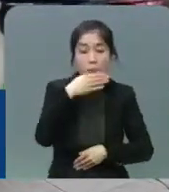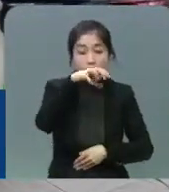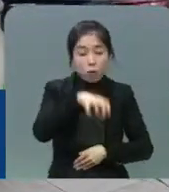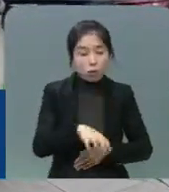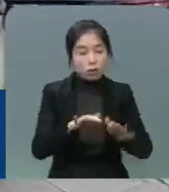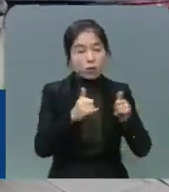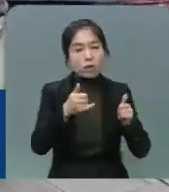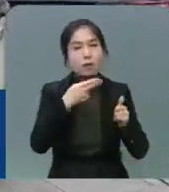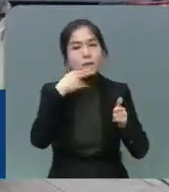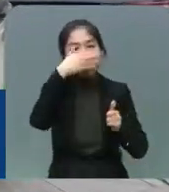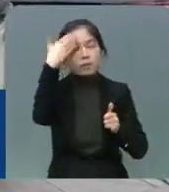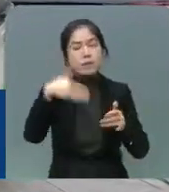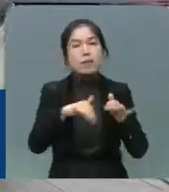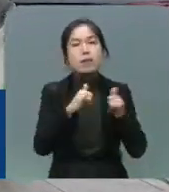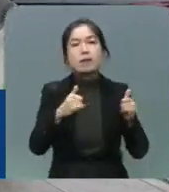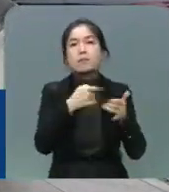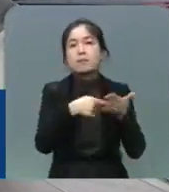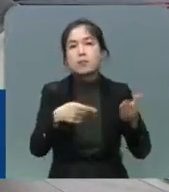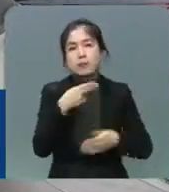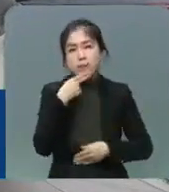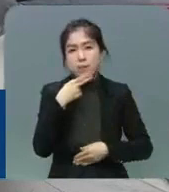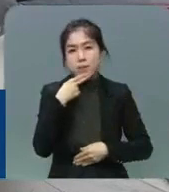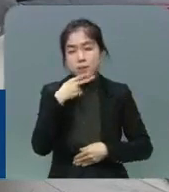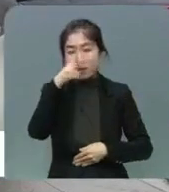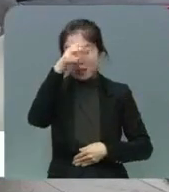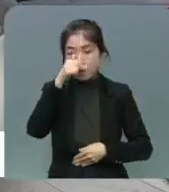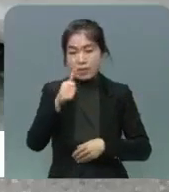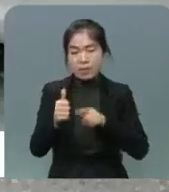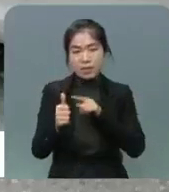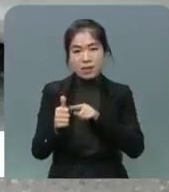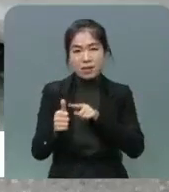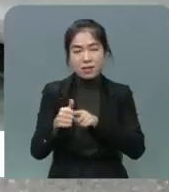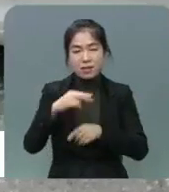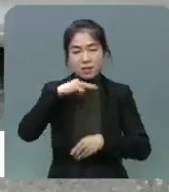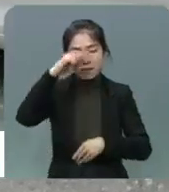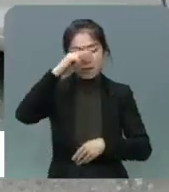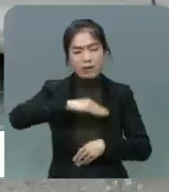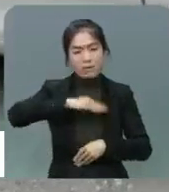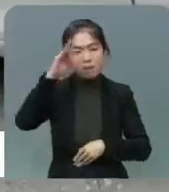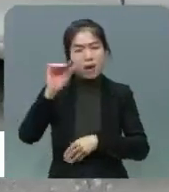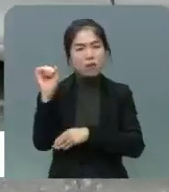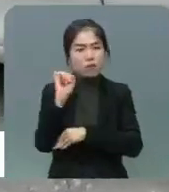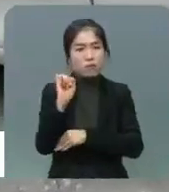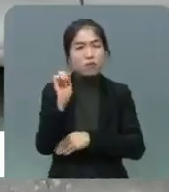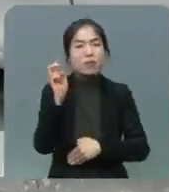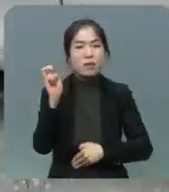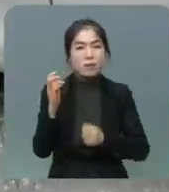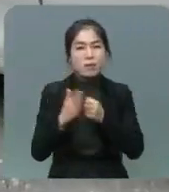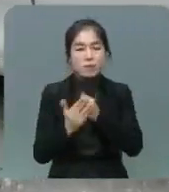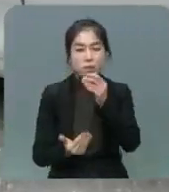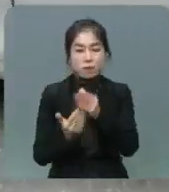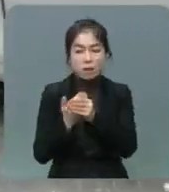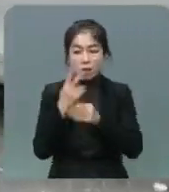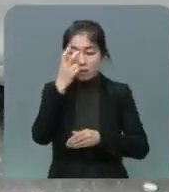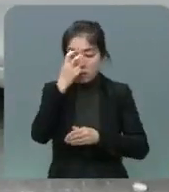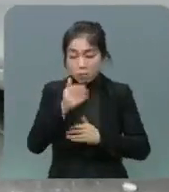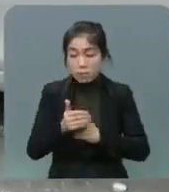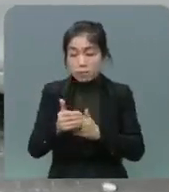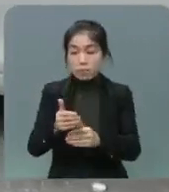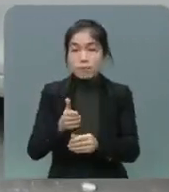사람이 없어서 2명 피해는 발생하지 않았습니다 경찰은 a 씨가 만취 상태에서 운전한 것으로 보고 사고 경위를 조사하고